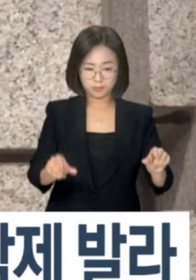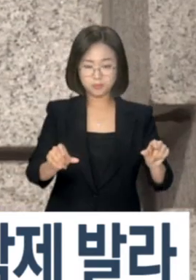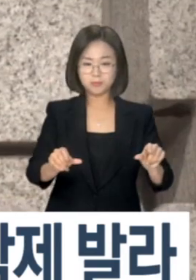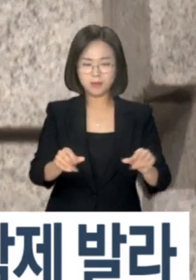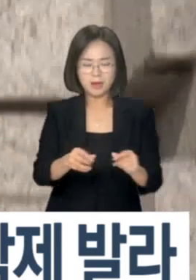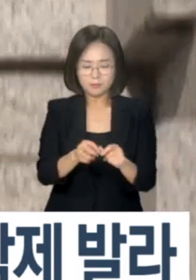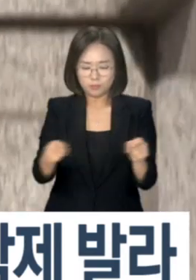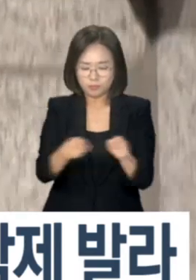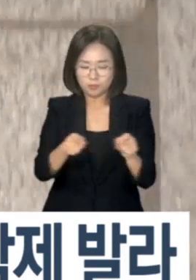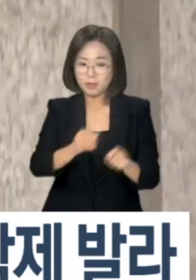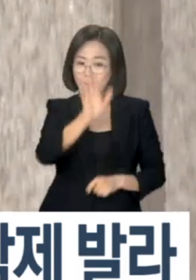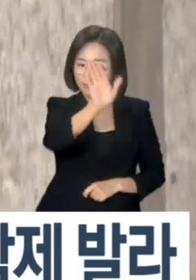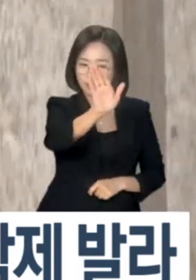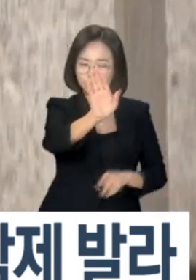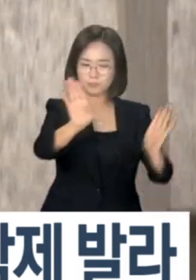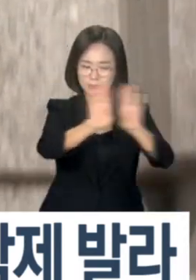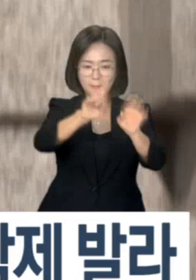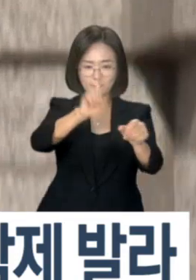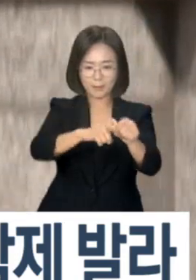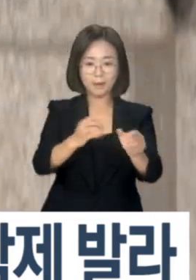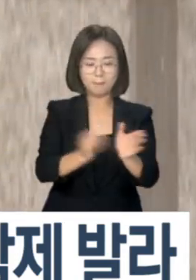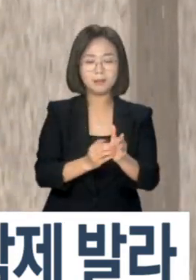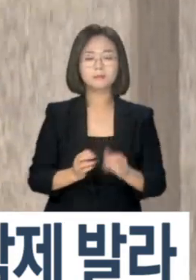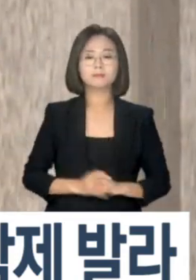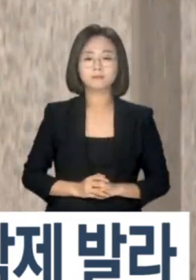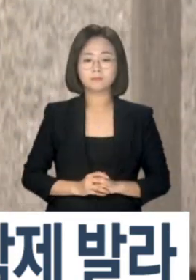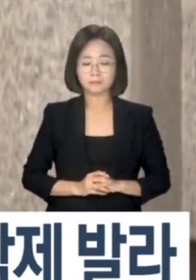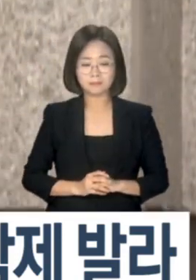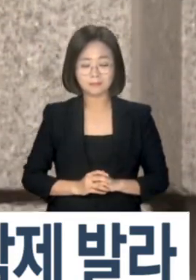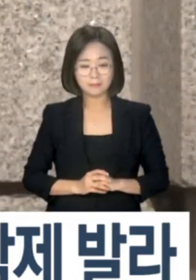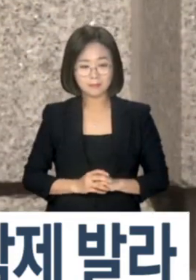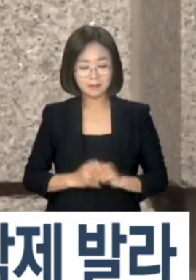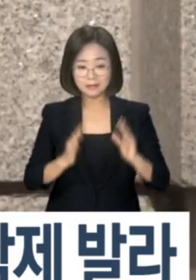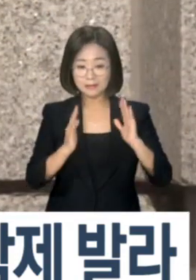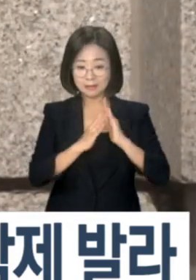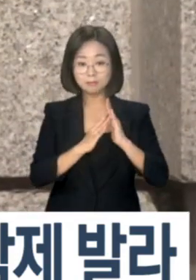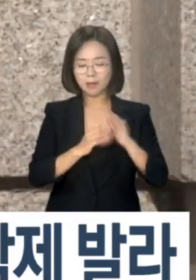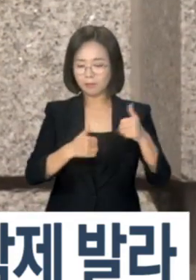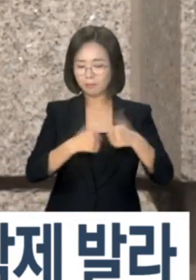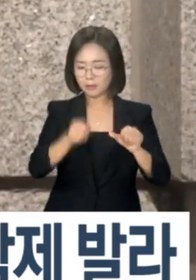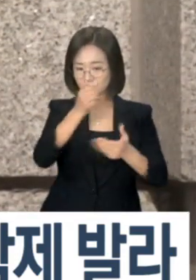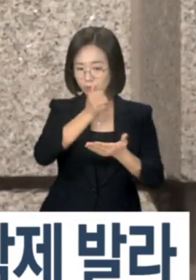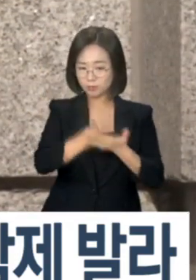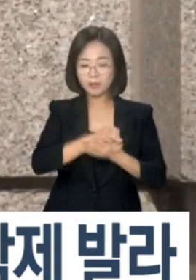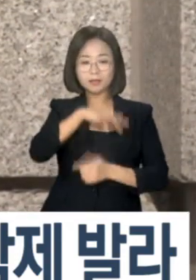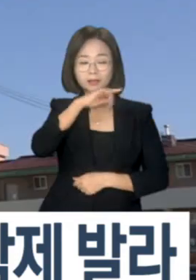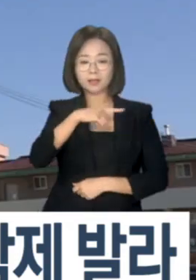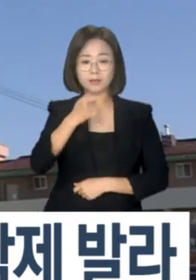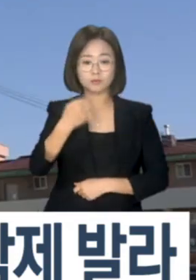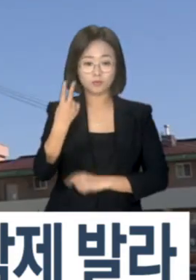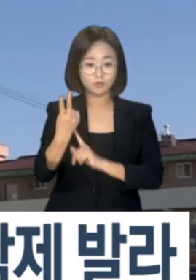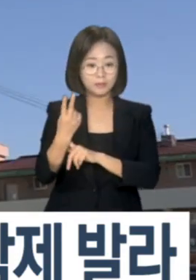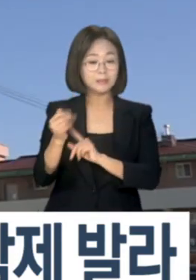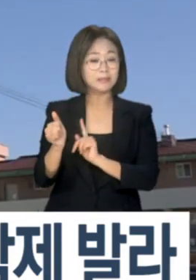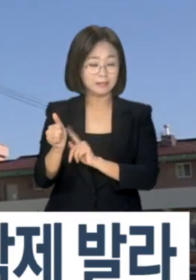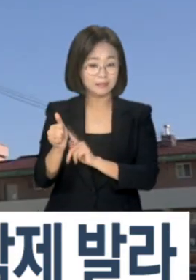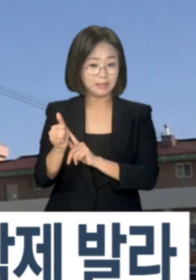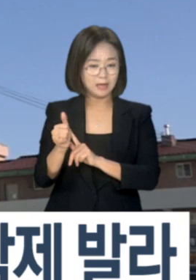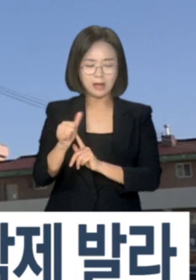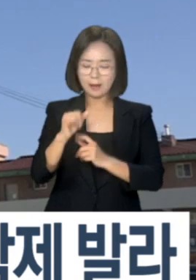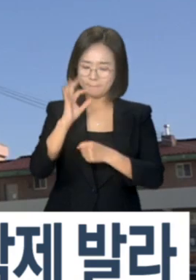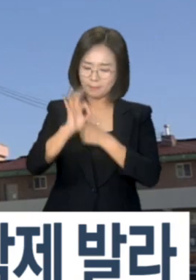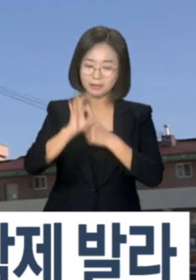징역형이 늘었습니다 춘천지법 형사 일부는 재물 손개 등 혐의로 기소된 예순 주살 씨에게 징역 10개월을